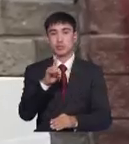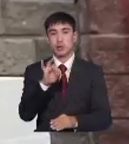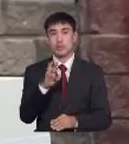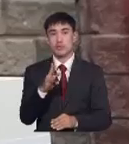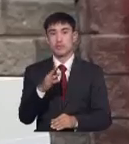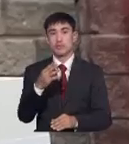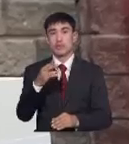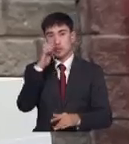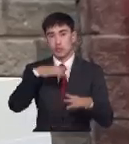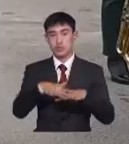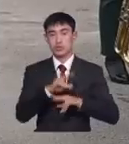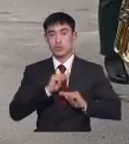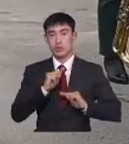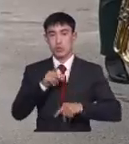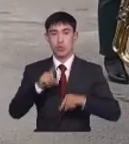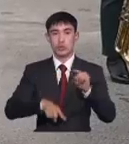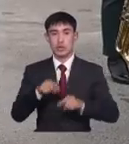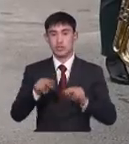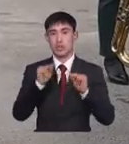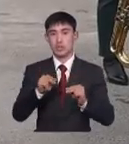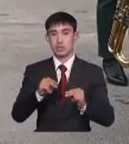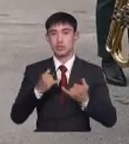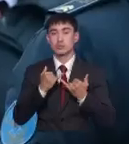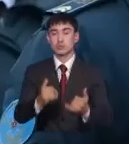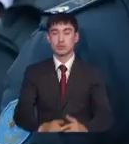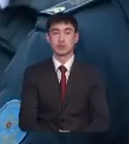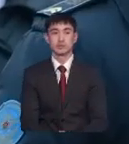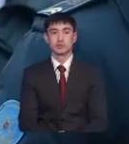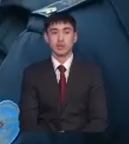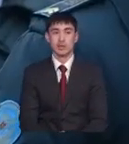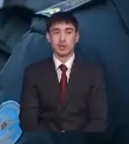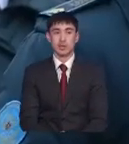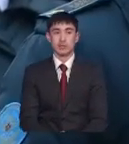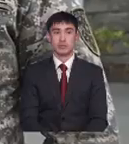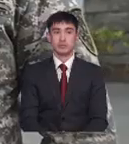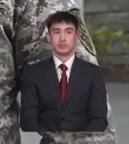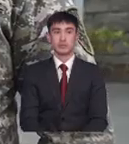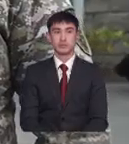Нұрмағамбетовтың ел үшін сіңірген еңбегін отанға деген адалдығын атап өтті.